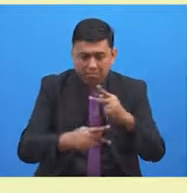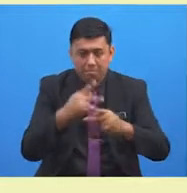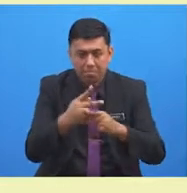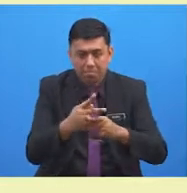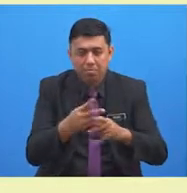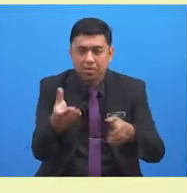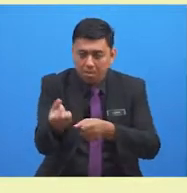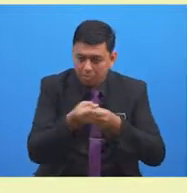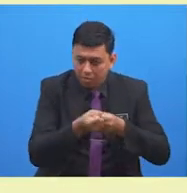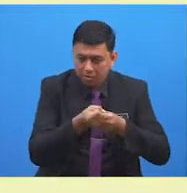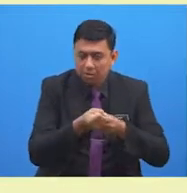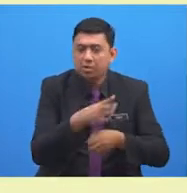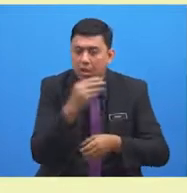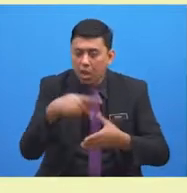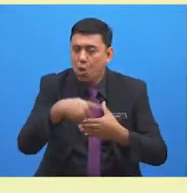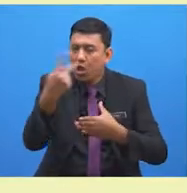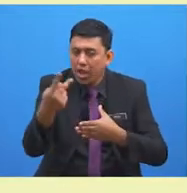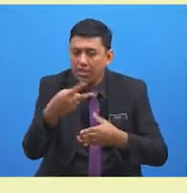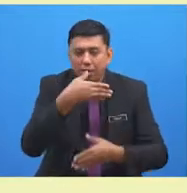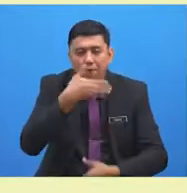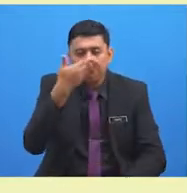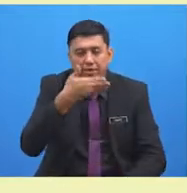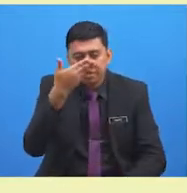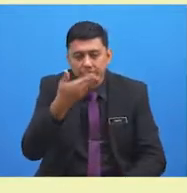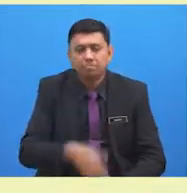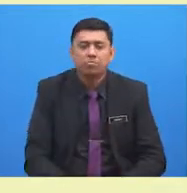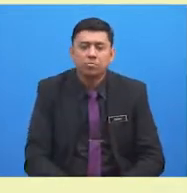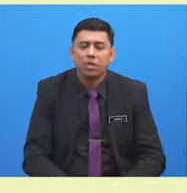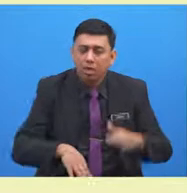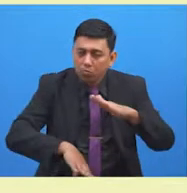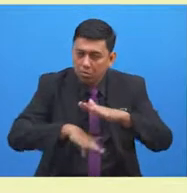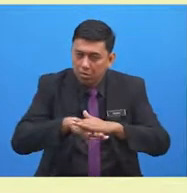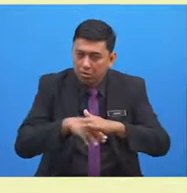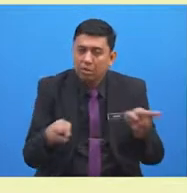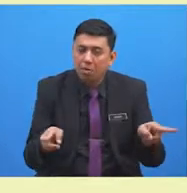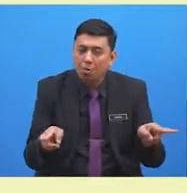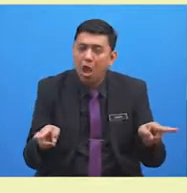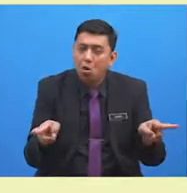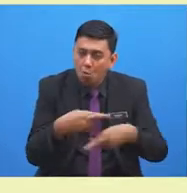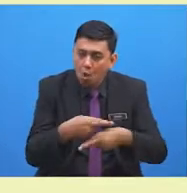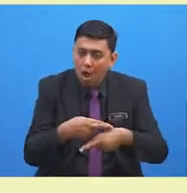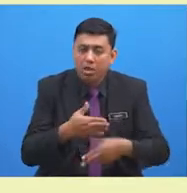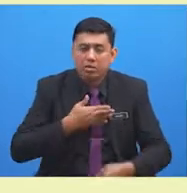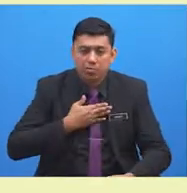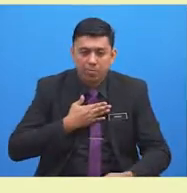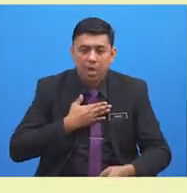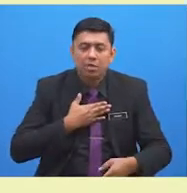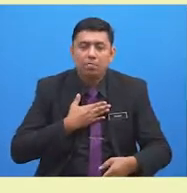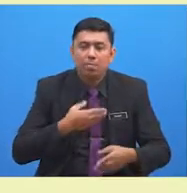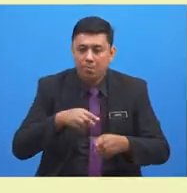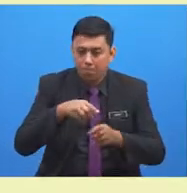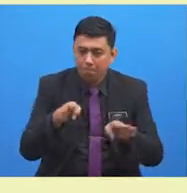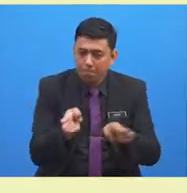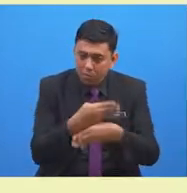menarik dan mengeluarkan nafas. Diafragma terletak di bawah rongga dada dan berbentuk seperti